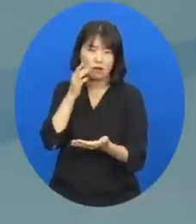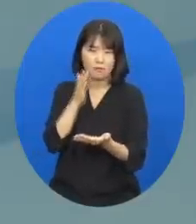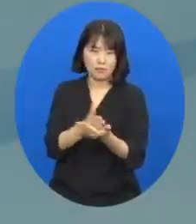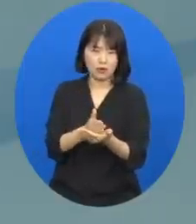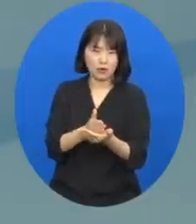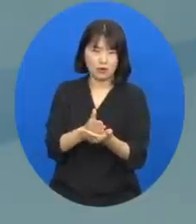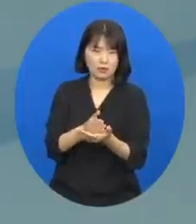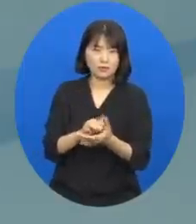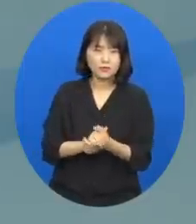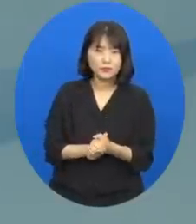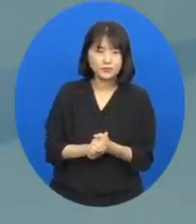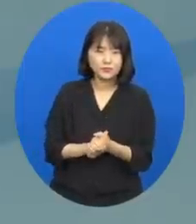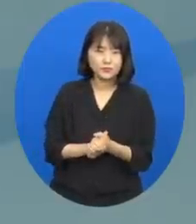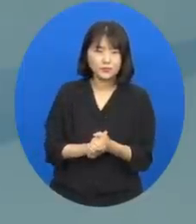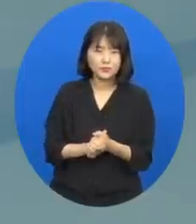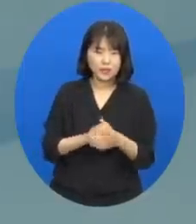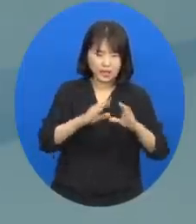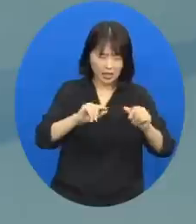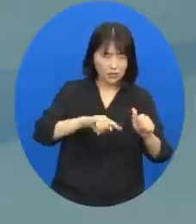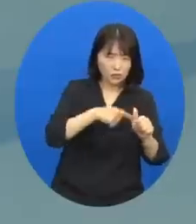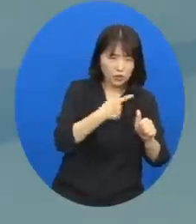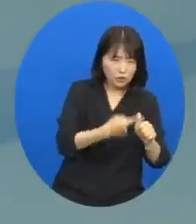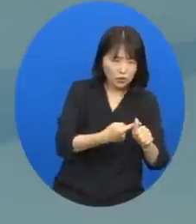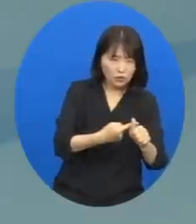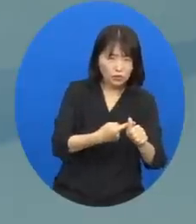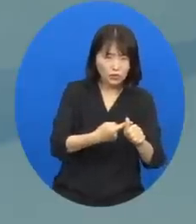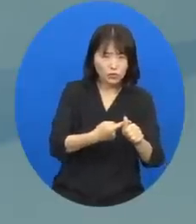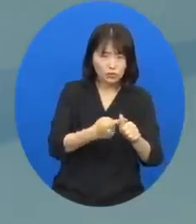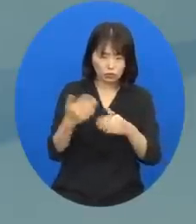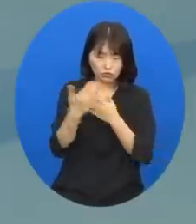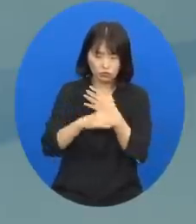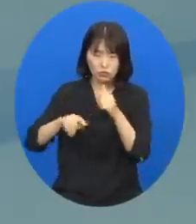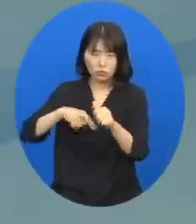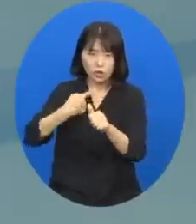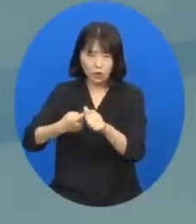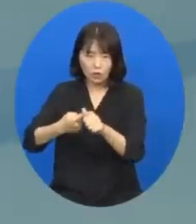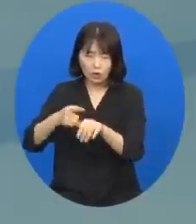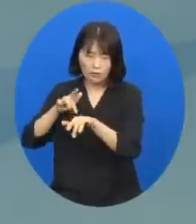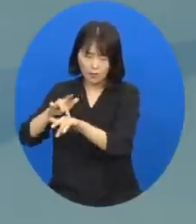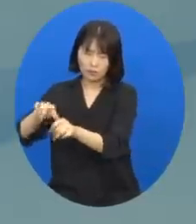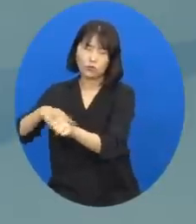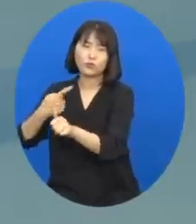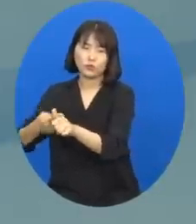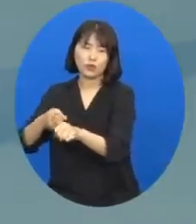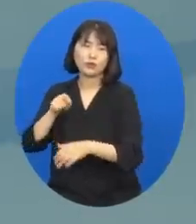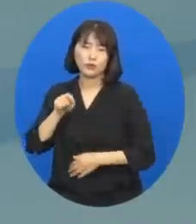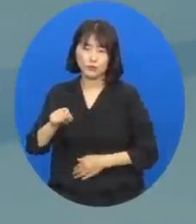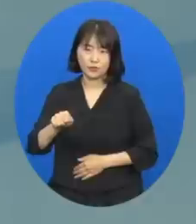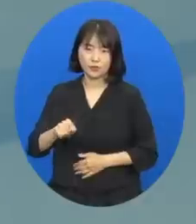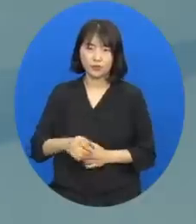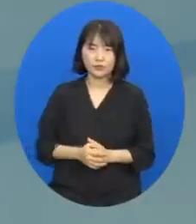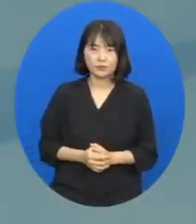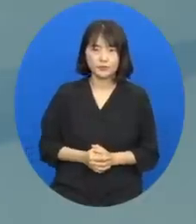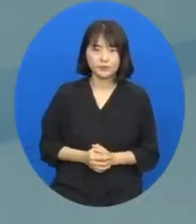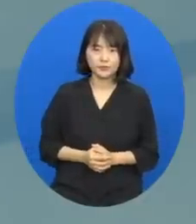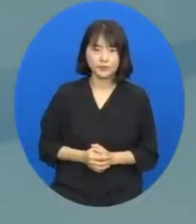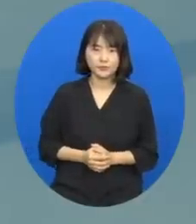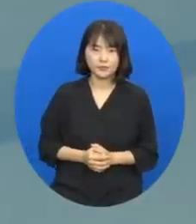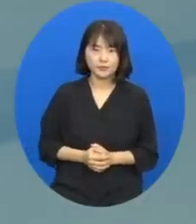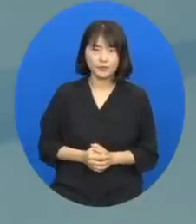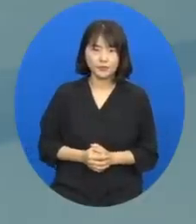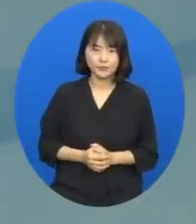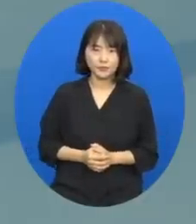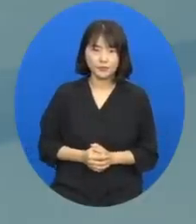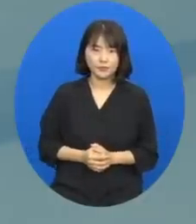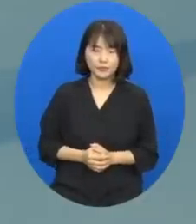속한 것이고 육신에 속한 것이고 악마에게 속한 것입니다 그 정확하게 안마 게 속한 것이기 고